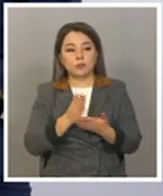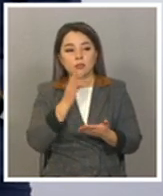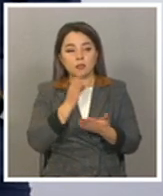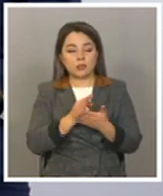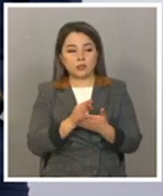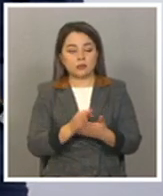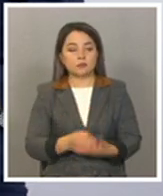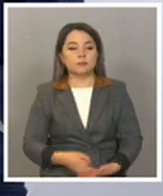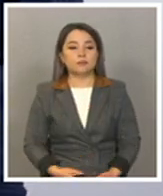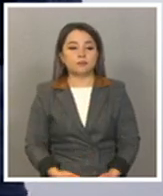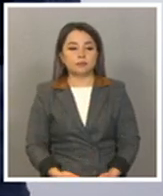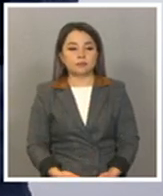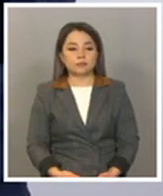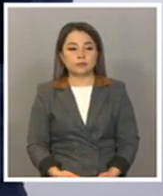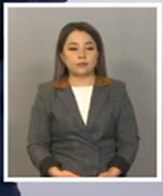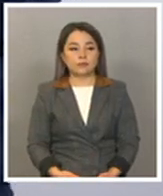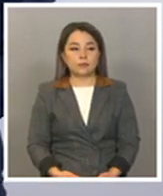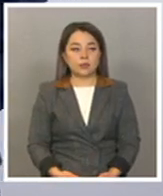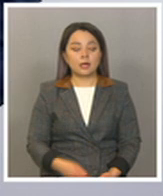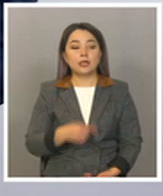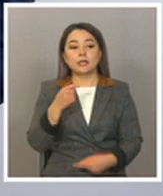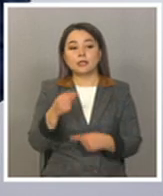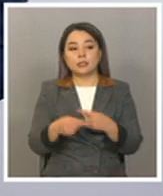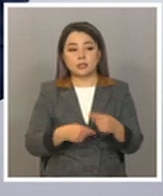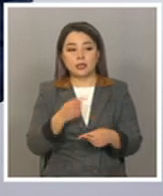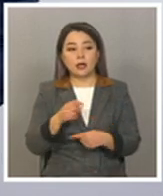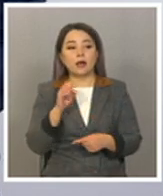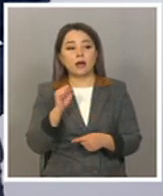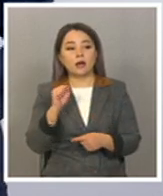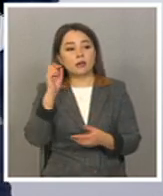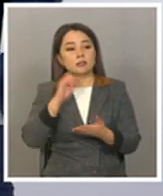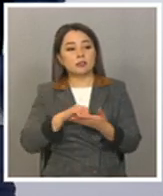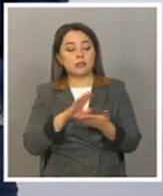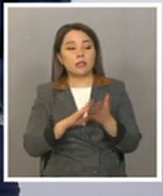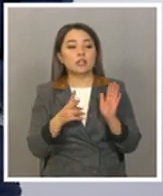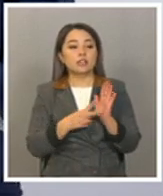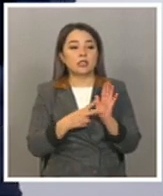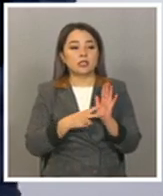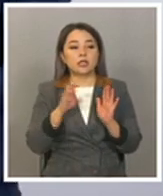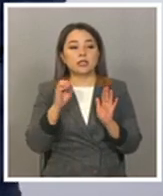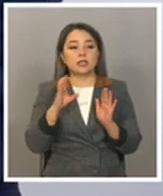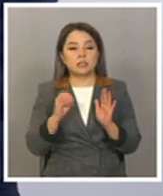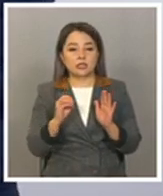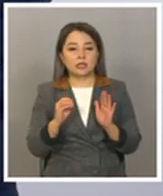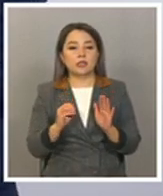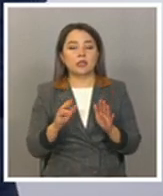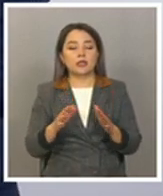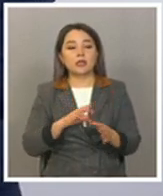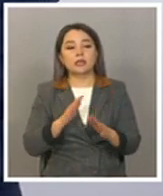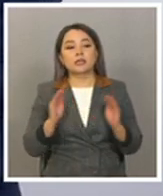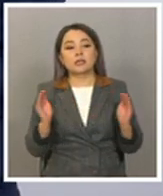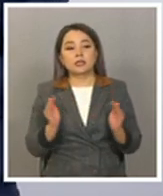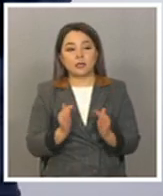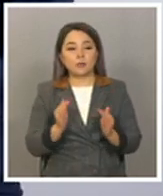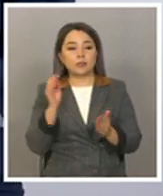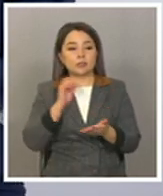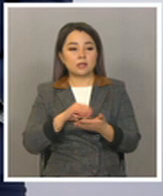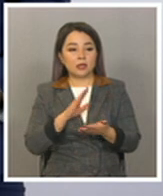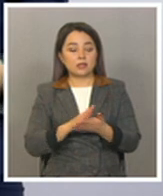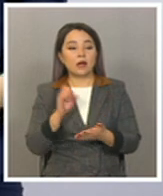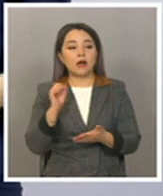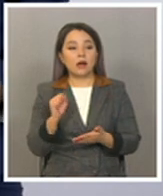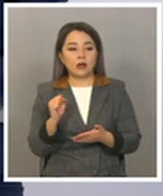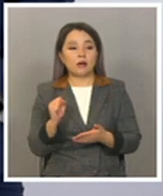0,125 y түрінде жазуға болады екен. Келесі, a санынан 7 есе кем санды, a